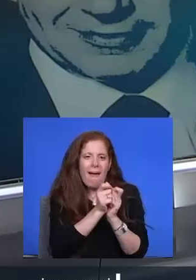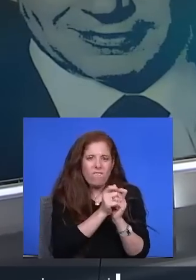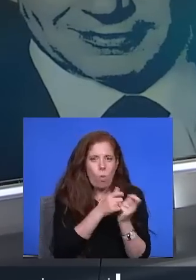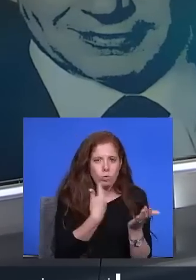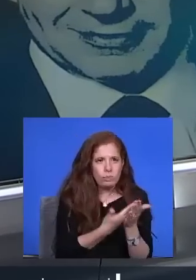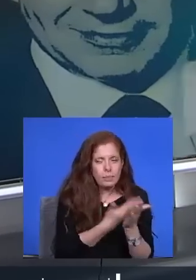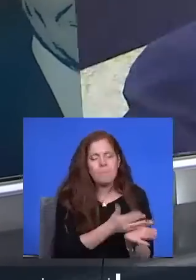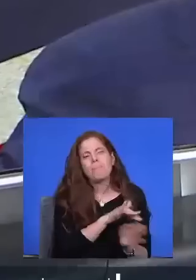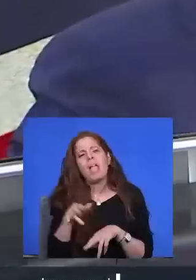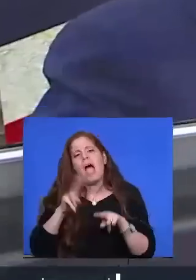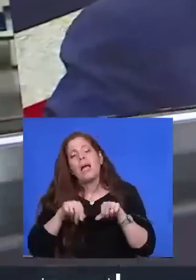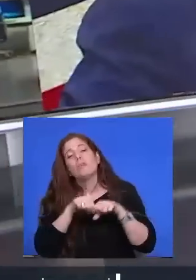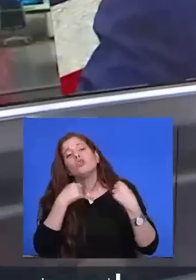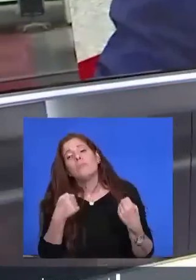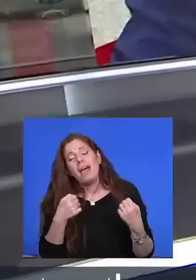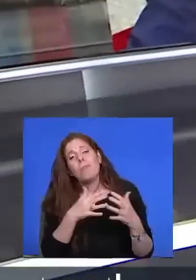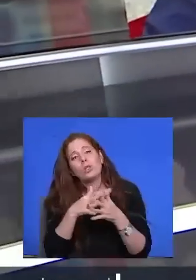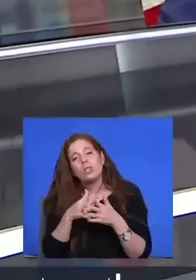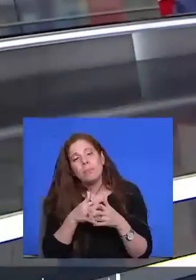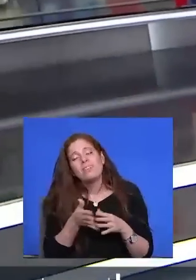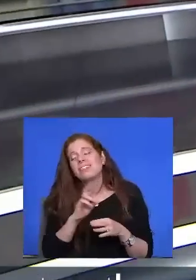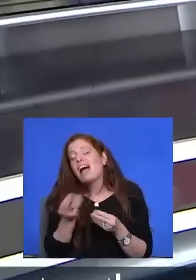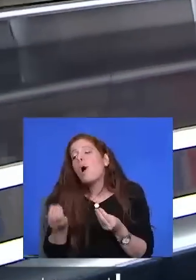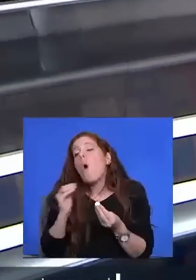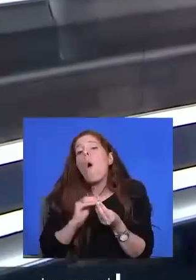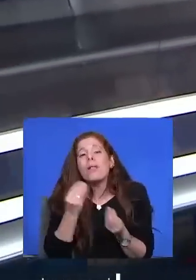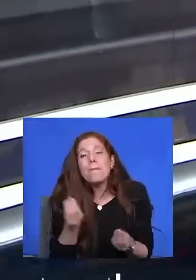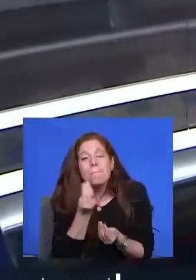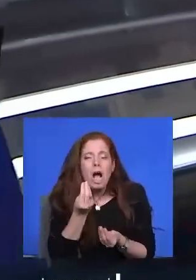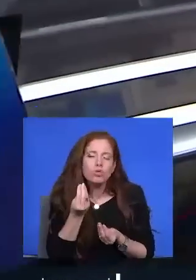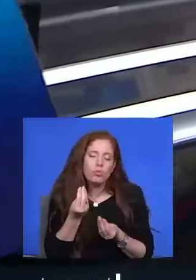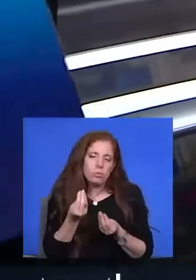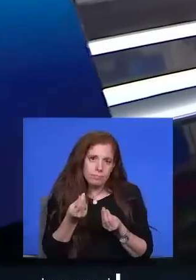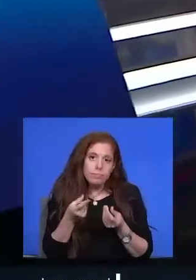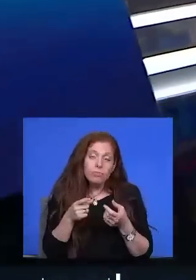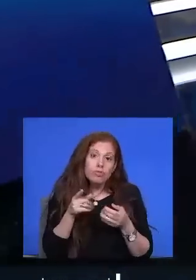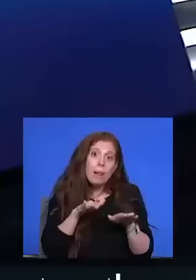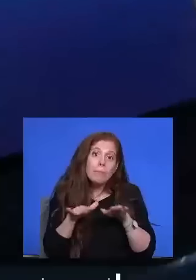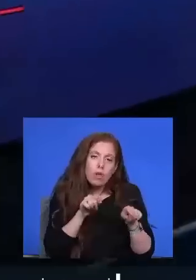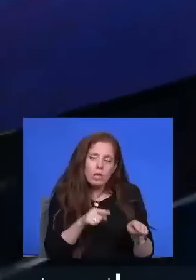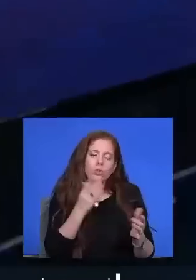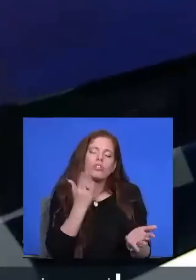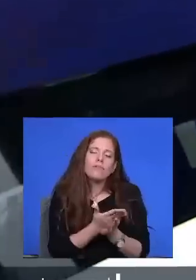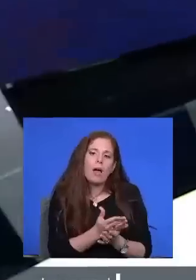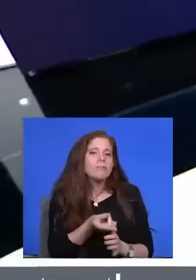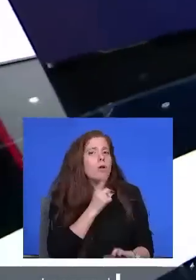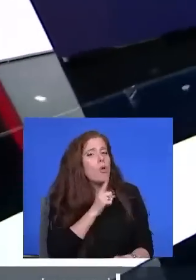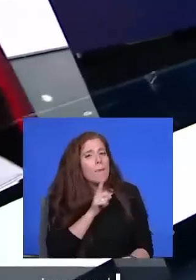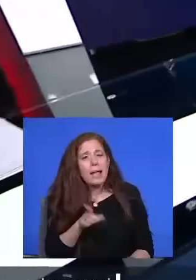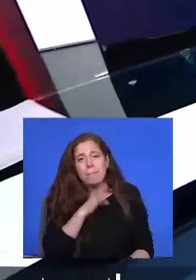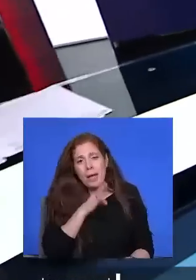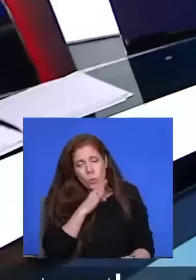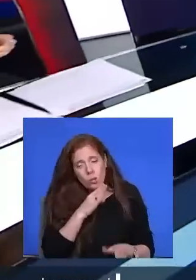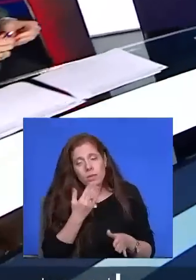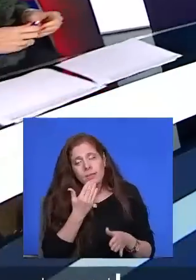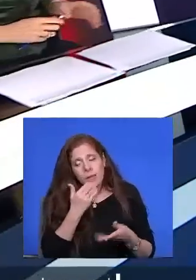עם ארצות הברית הוא עוד חלק בשרשרת התקריות הדיפלומטיות של הממשלה הזאת, שכבר עשו לא מעט בעיות לישראל